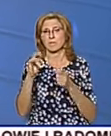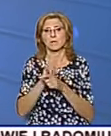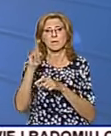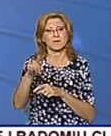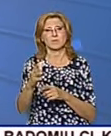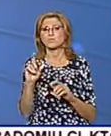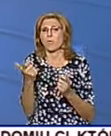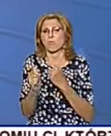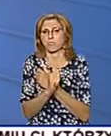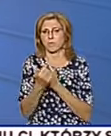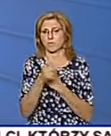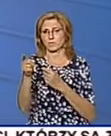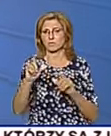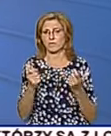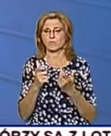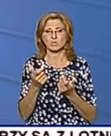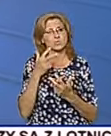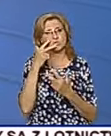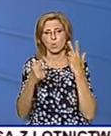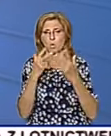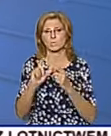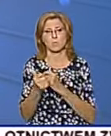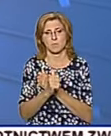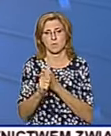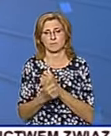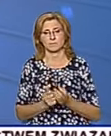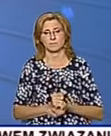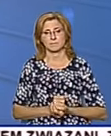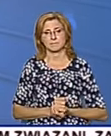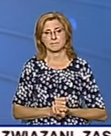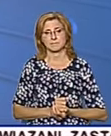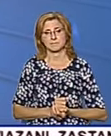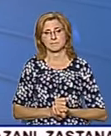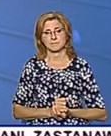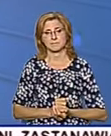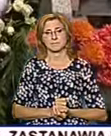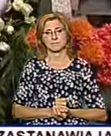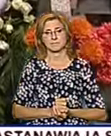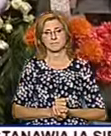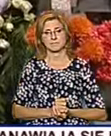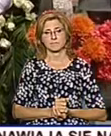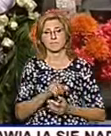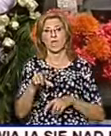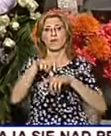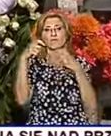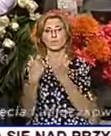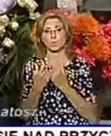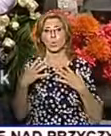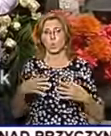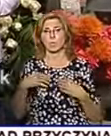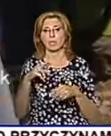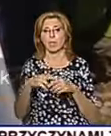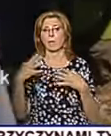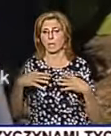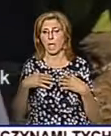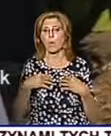przyczynami tych tragicznych zdarzeń i szukają rozwiązań. Jacek Stępnicki i Monika Aleksandrzak. Wszyscy ubrani na biało, w rękach